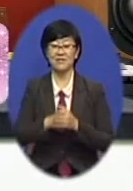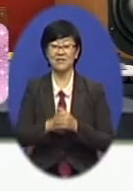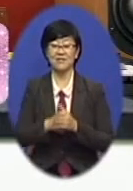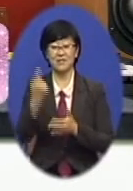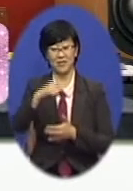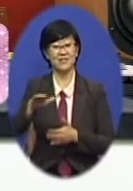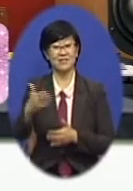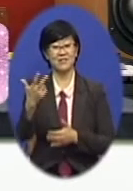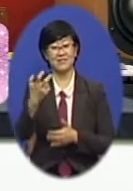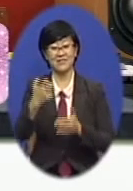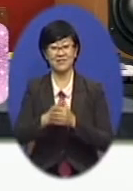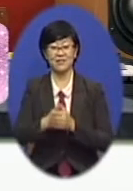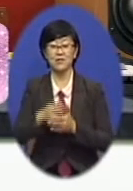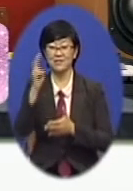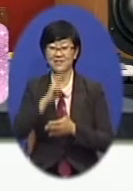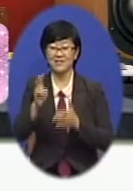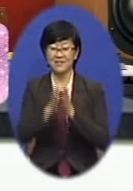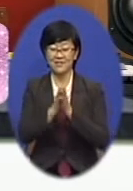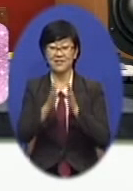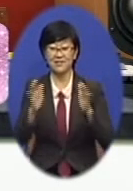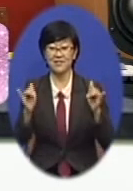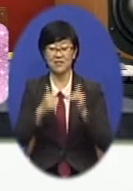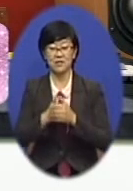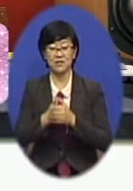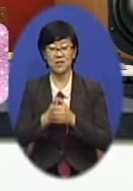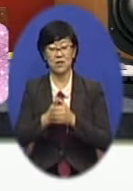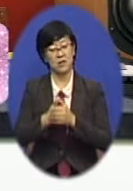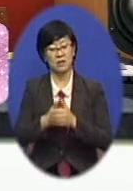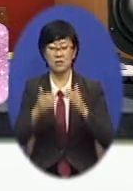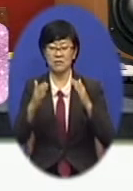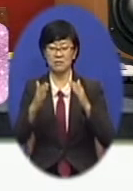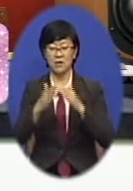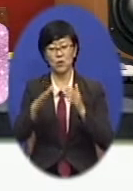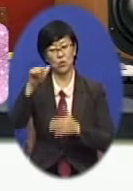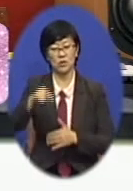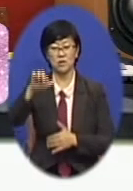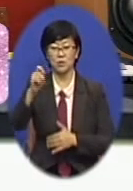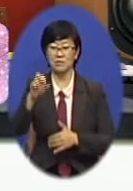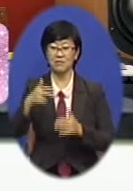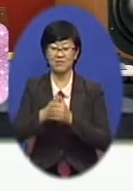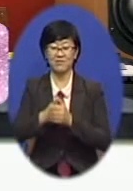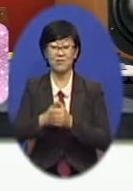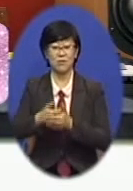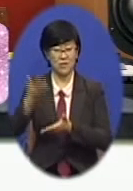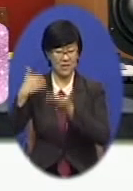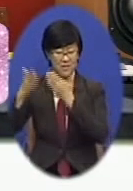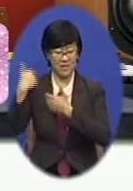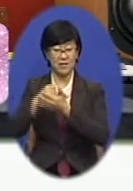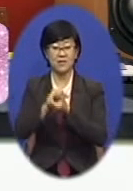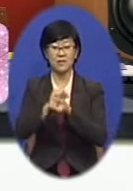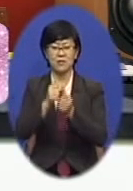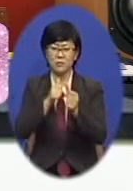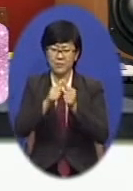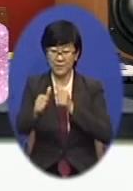퀴즈입니다. 1970년에 데뷔한 이 가수는 귀공자 원조 꽃미남 가수로 불렀습니다.